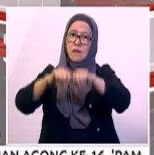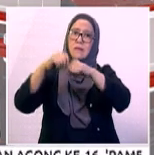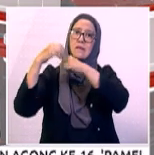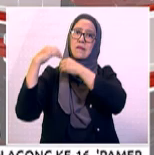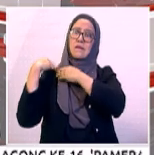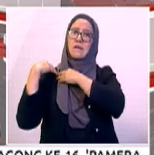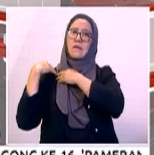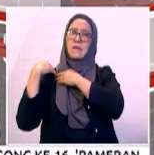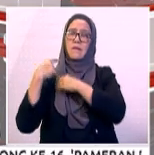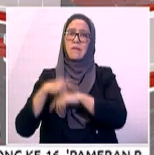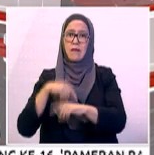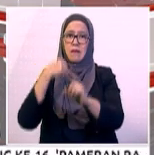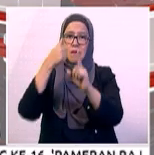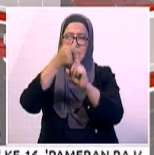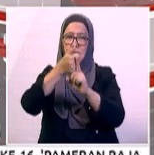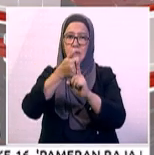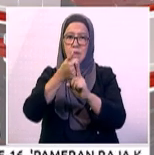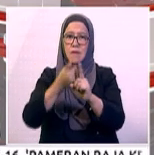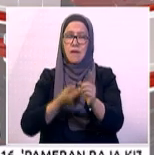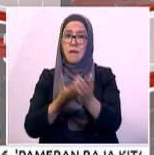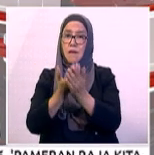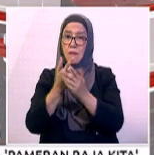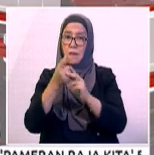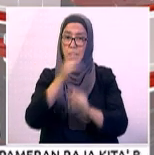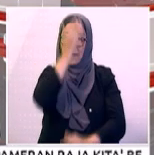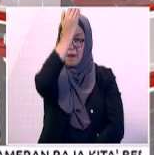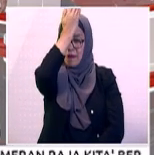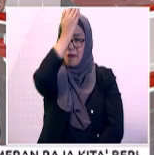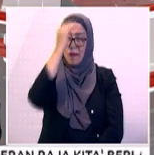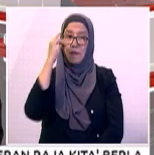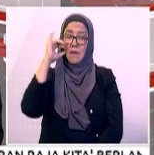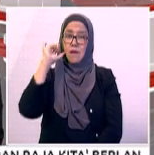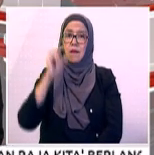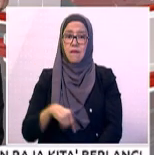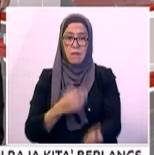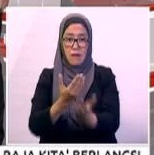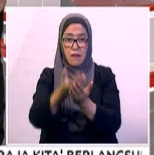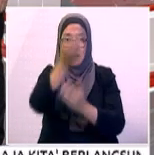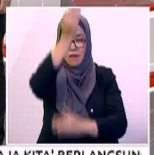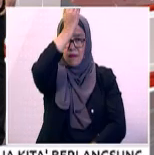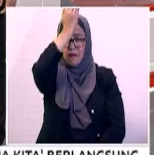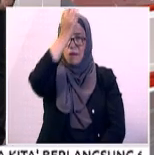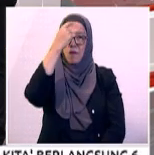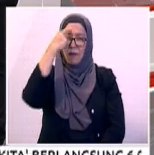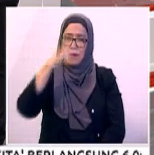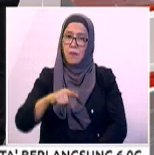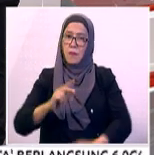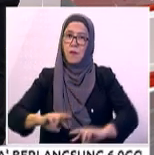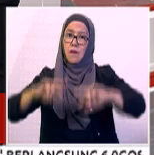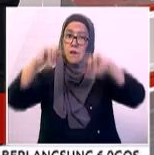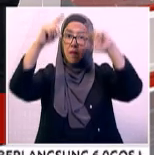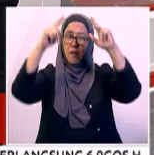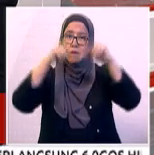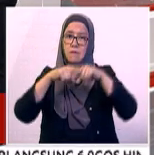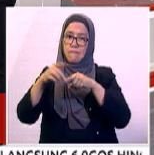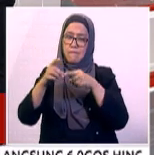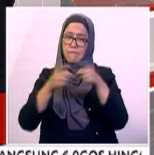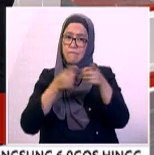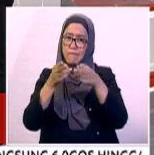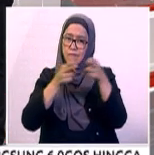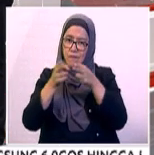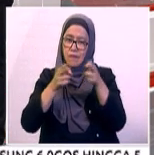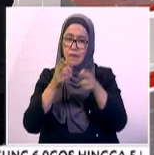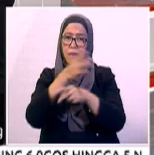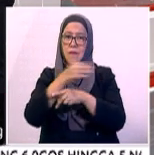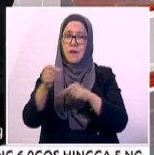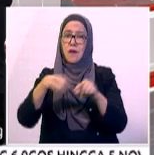semalam. Saranan baginda dalam meningkatkan takbir urus dan integriti, memerangi rasuah serta mempertahankan